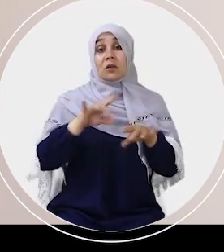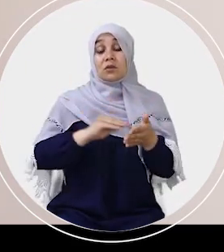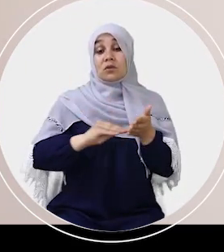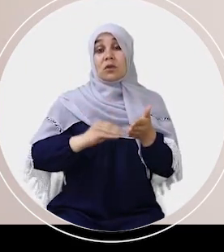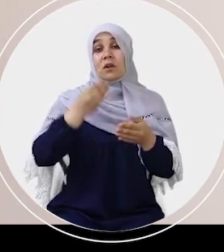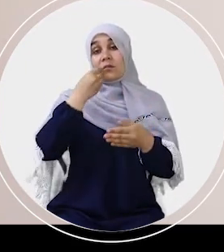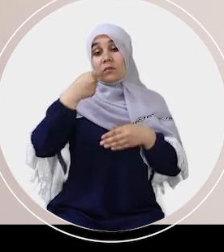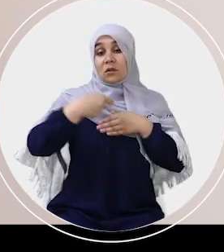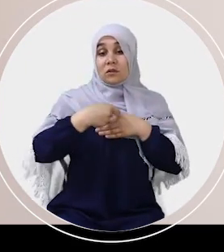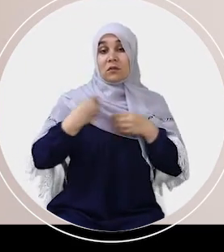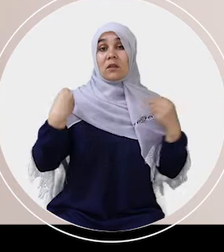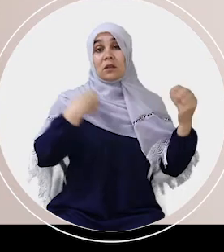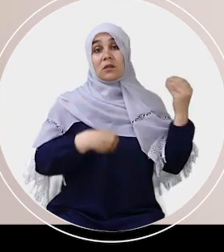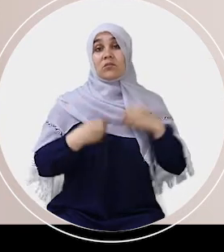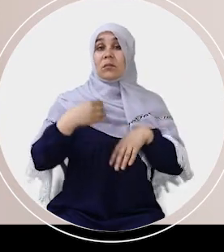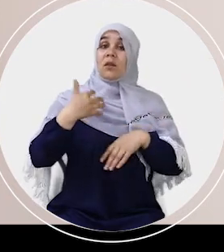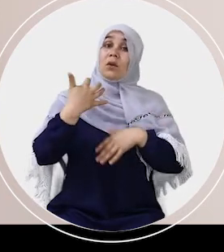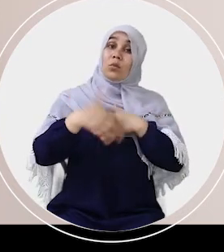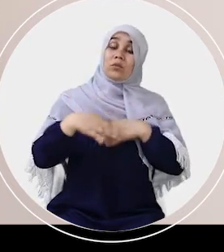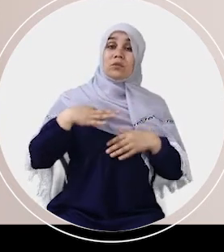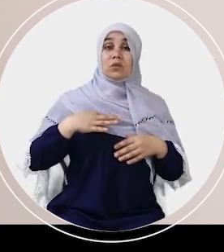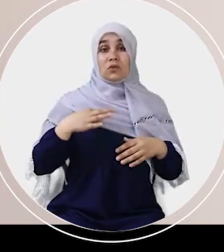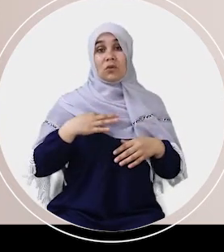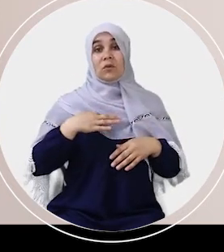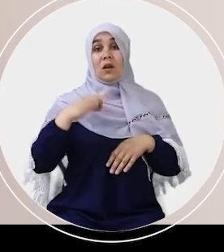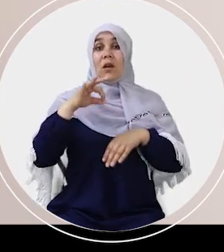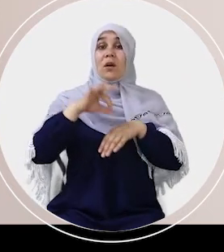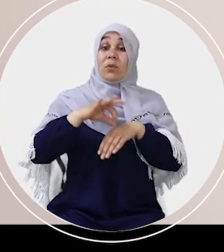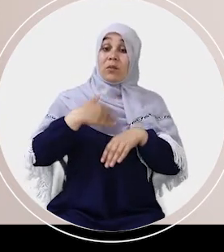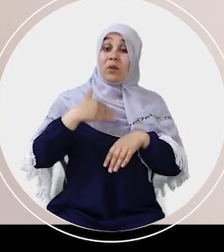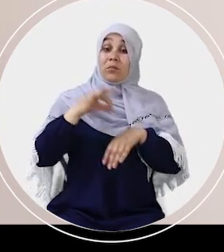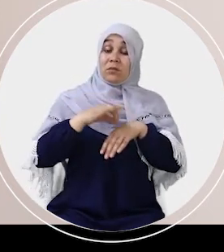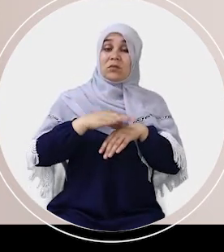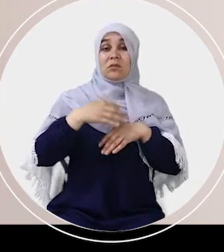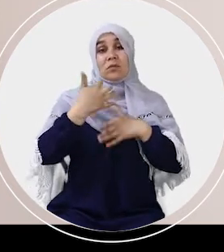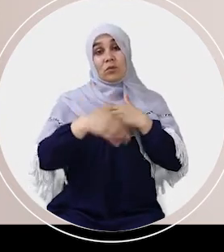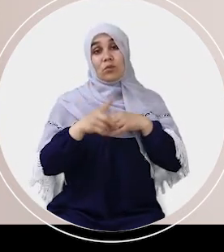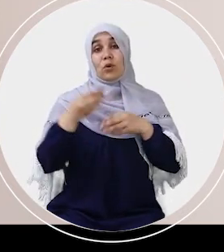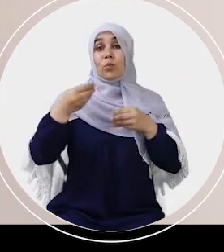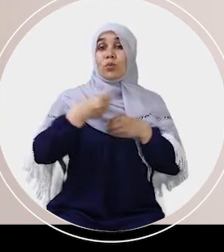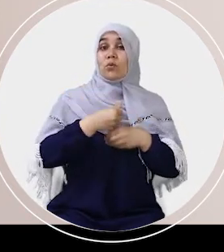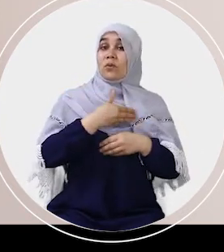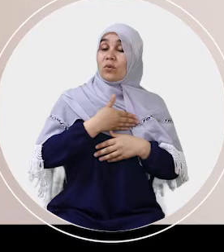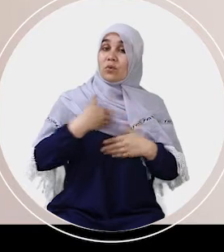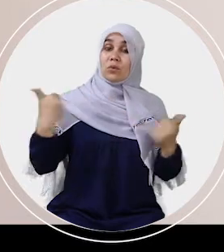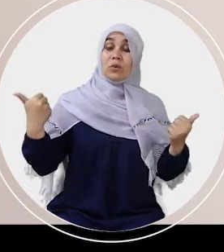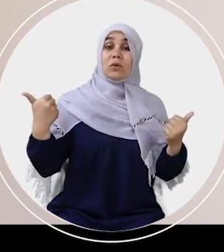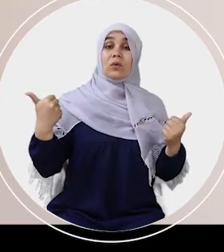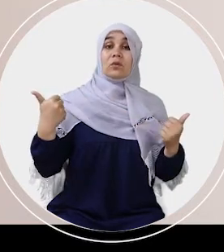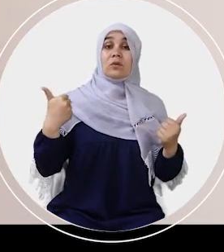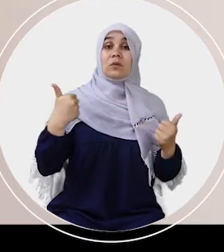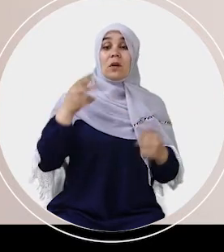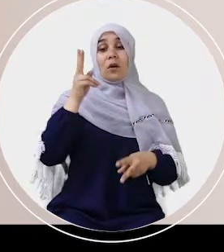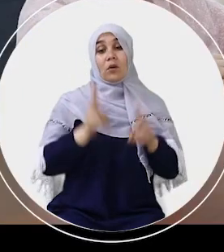Yeyish, ichish, kiyim kiyish borasida ishi yo'q. Betoblik holatda ham beparvo, pul ishlatmasa, lekin